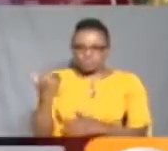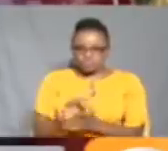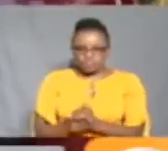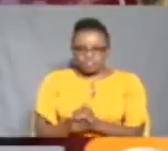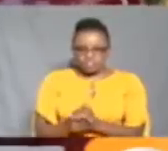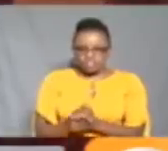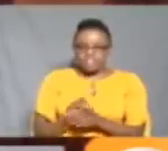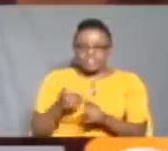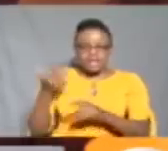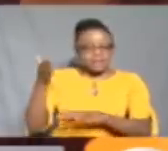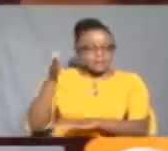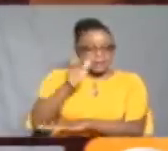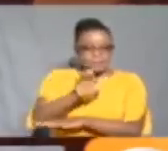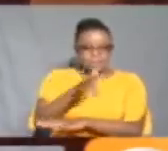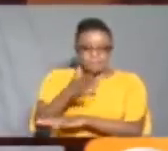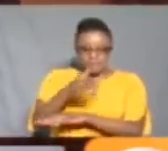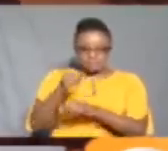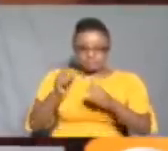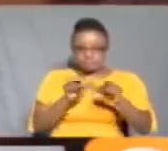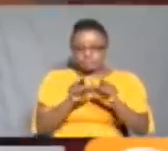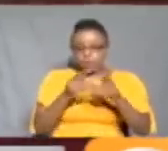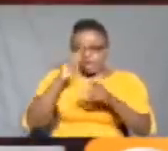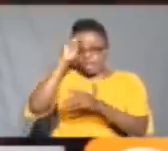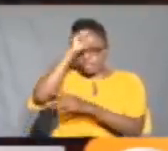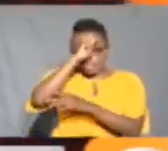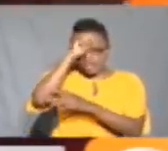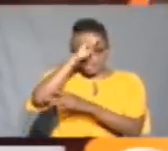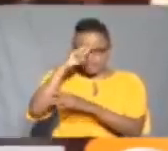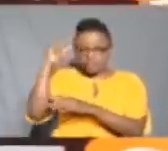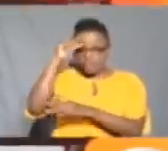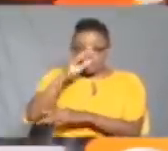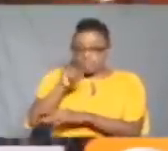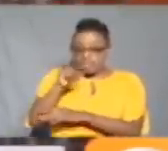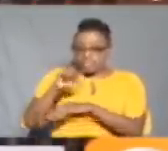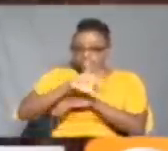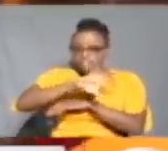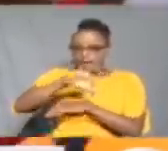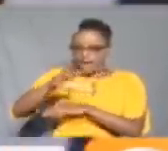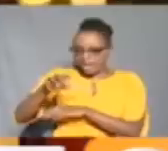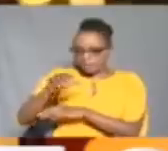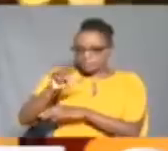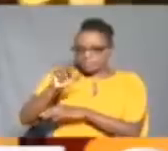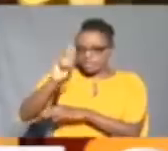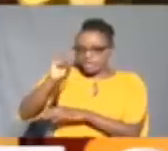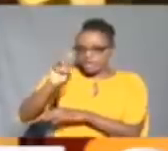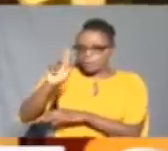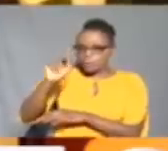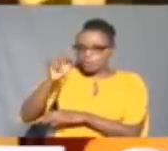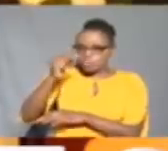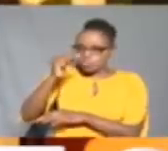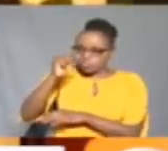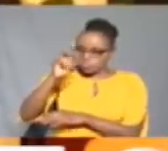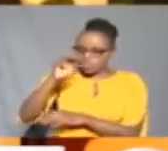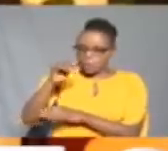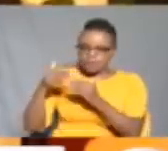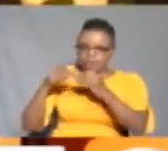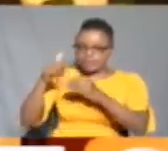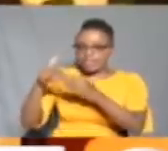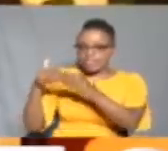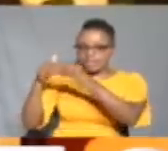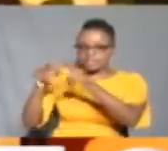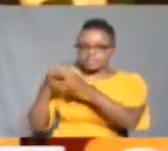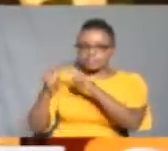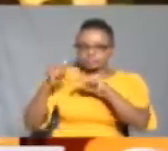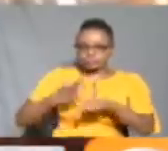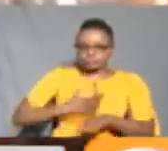twende kiwanjani. Katika kaunti ya Tharaka Nithi, governor wa kaunti hiyo Muthomi Njuki, naye aliongoza viongozi wengine